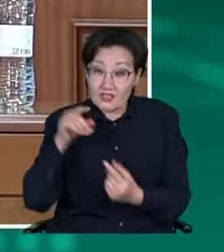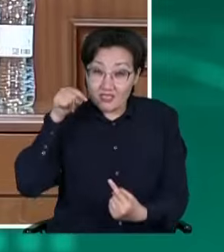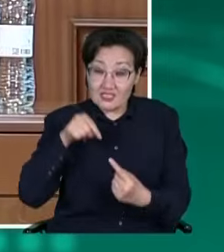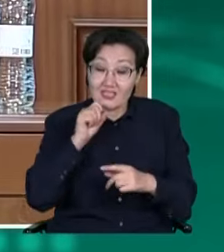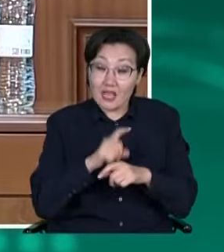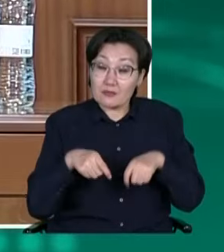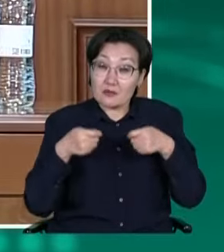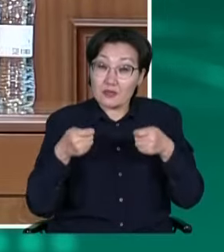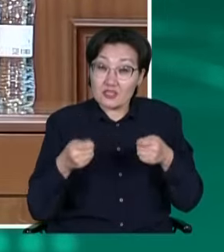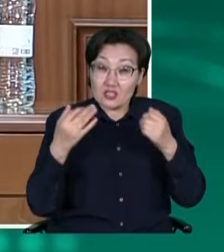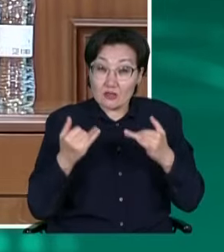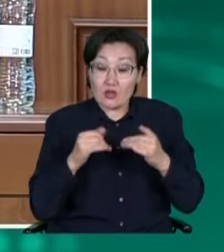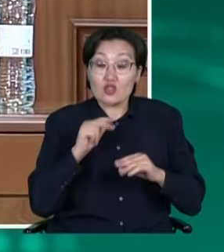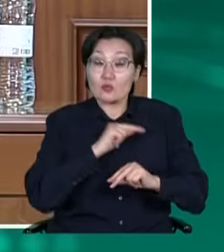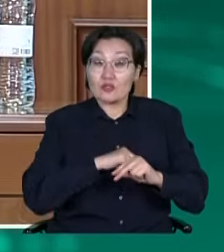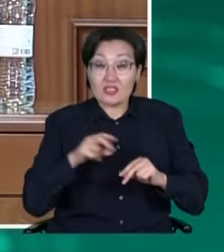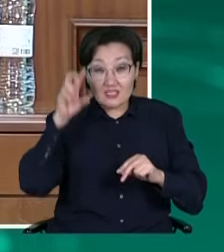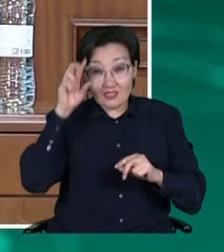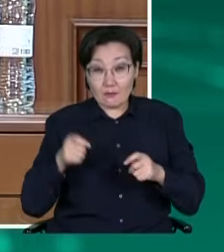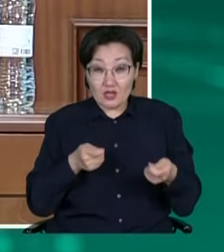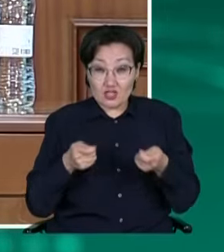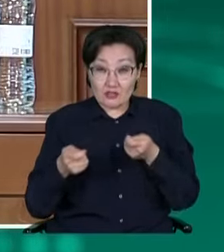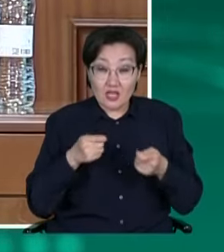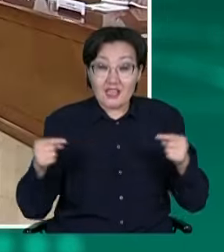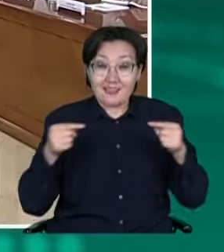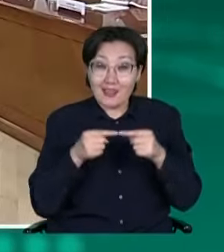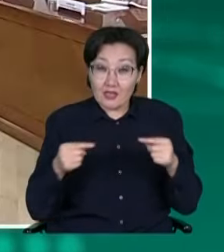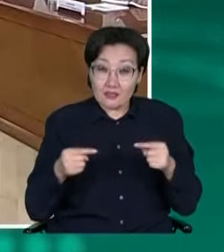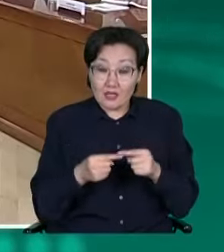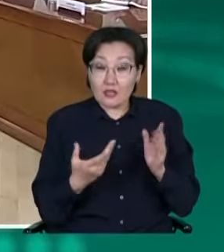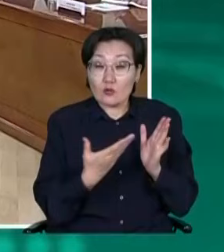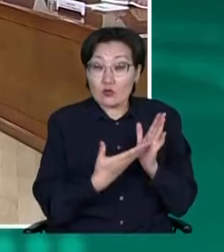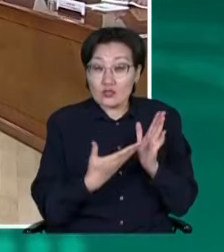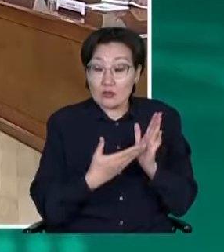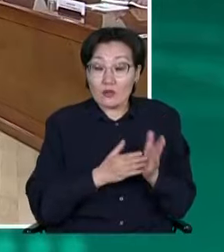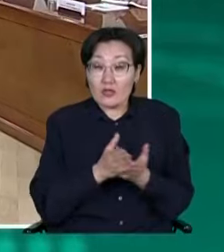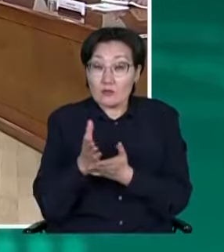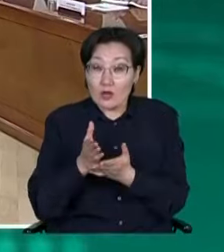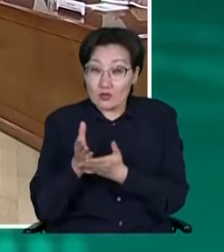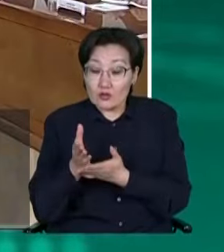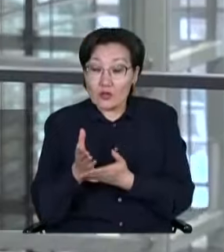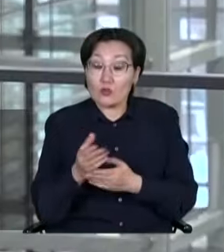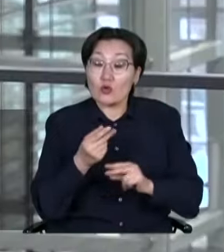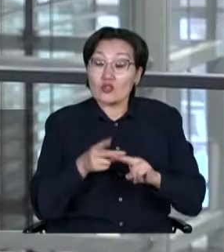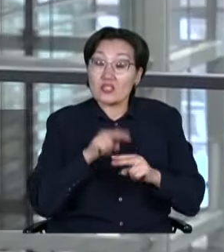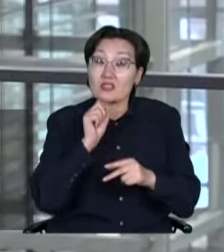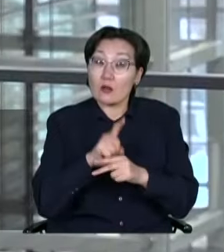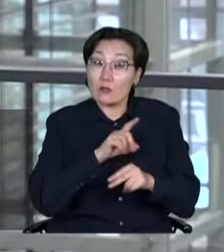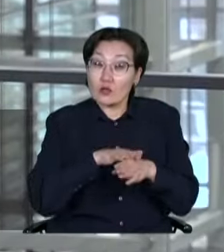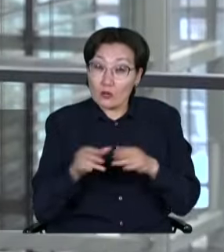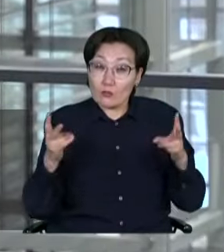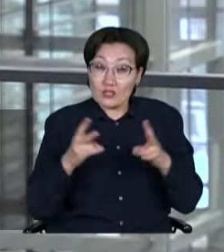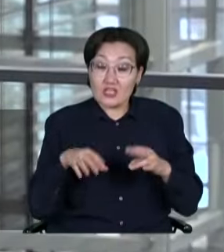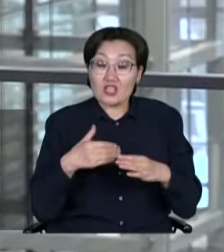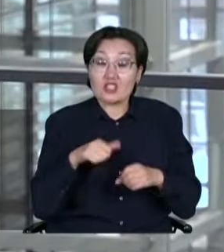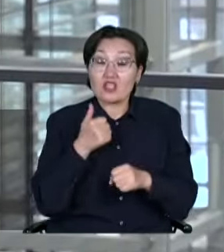тапсырма берді. Ендігі жұмыс мемлекет басшысы нақтылап берген салаларда аянбай еңбек ету керек. Ал өз кезегінде